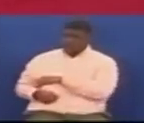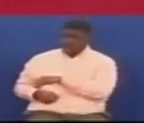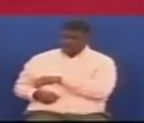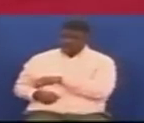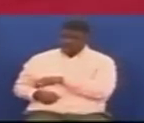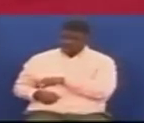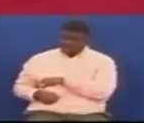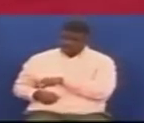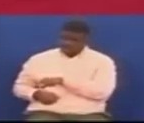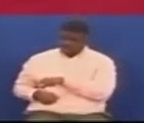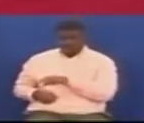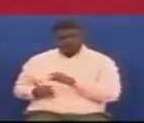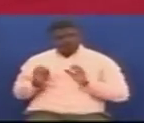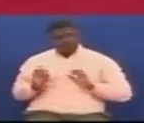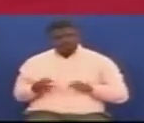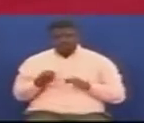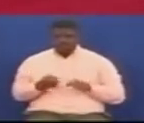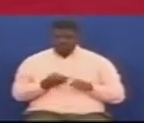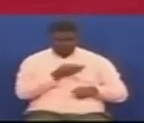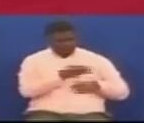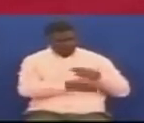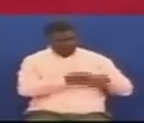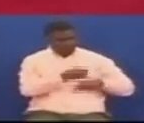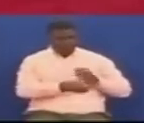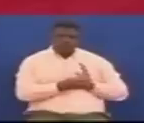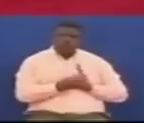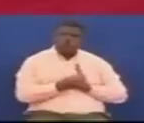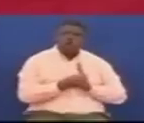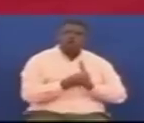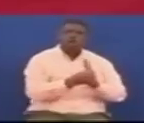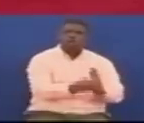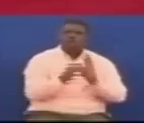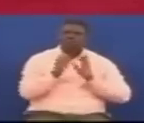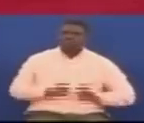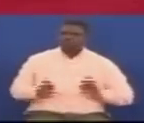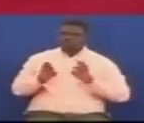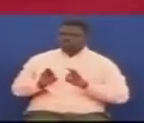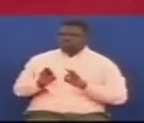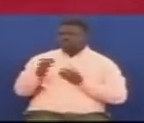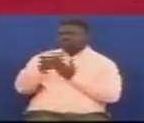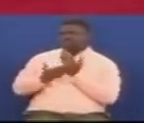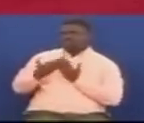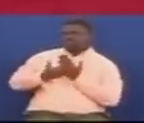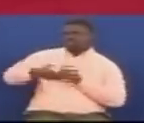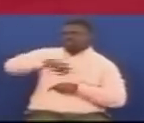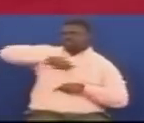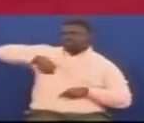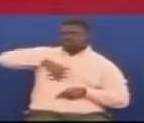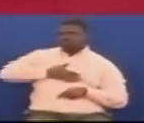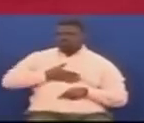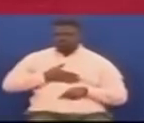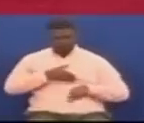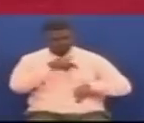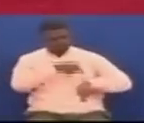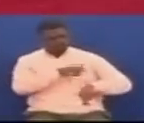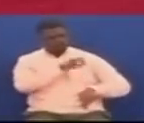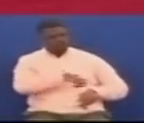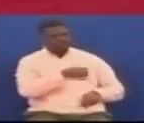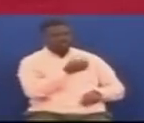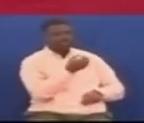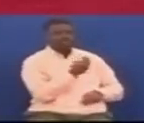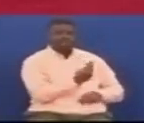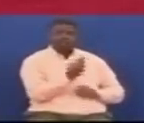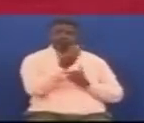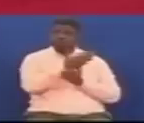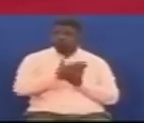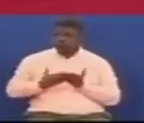Tanzania, kwa jinsi anavyoendelea kuliongoza vema taifa letu. Kwa kipindi hiki cha miaka mitatu na nusu ya